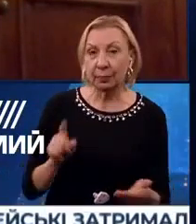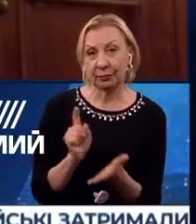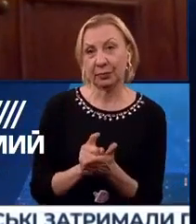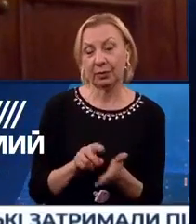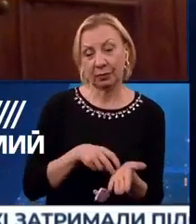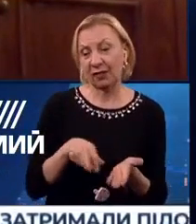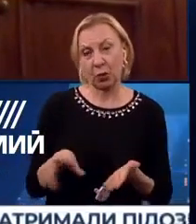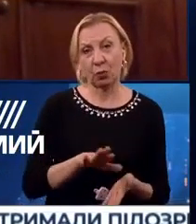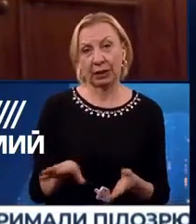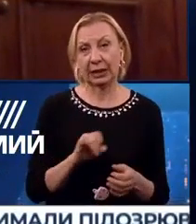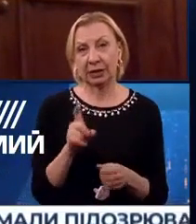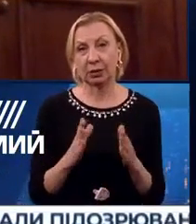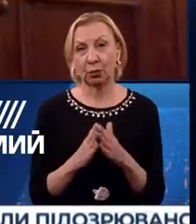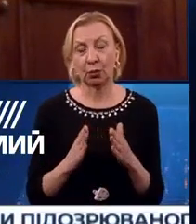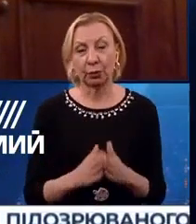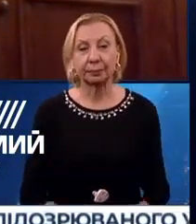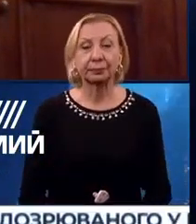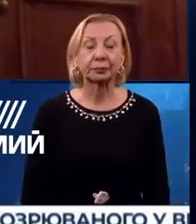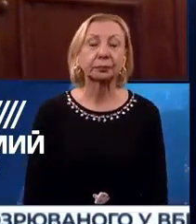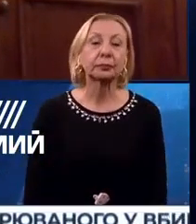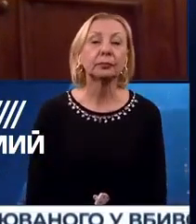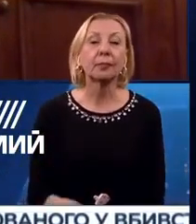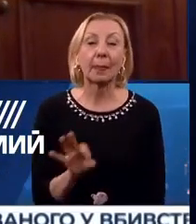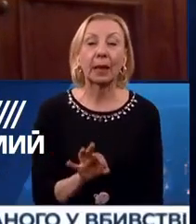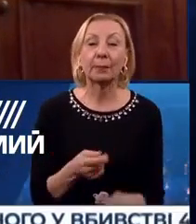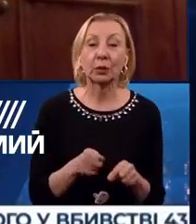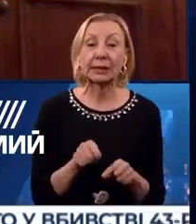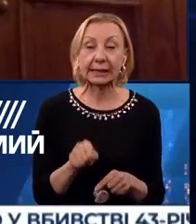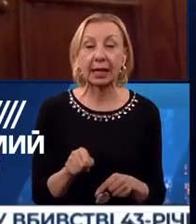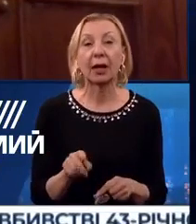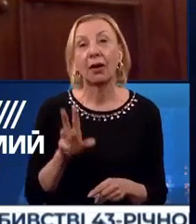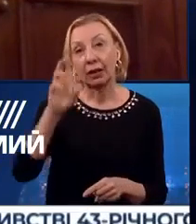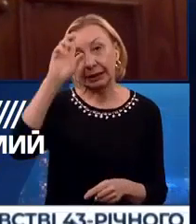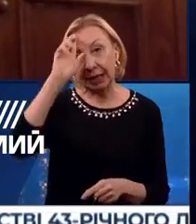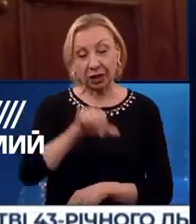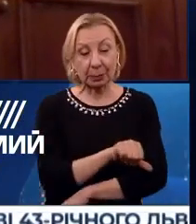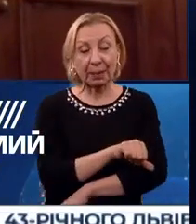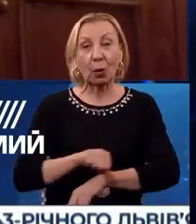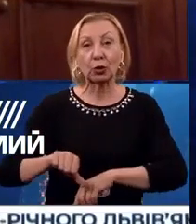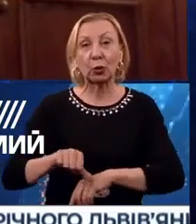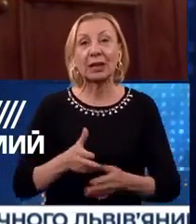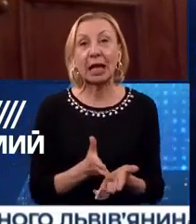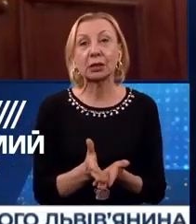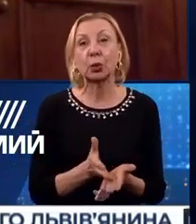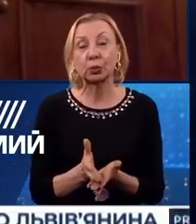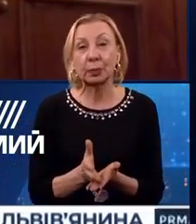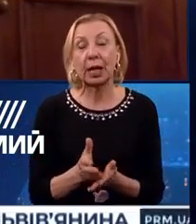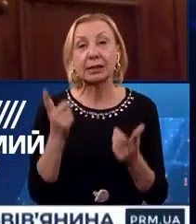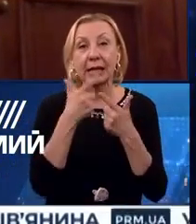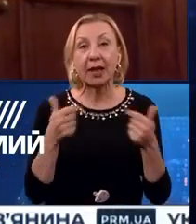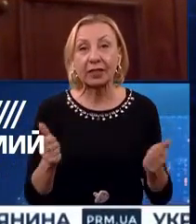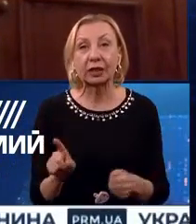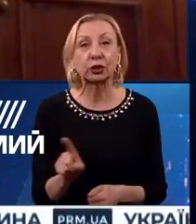було валу цих захворювань. От дивіться, от про це, що ви сказали. У Держприкордонслужбі заявили,